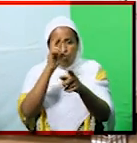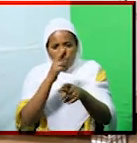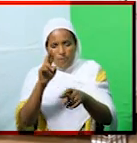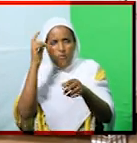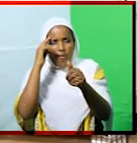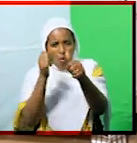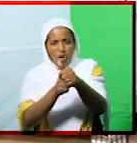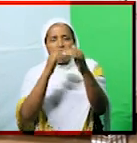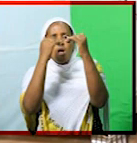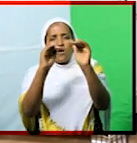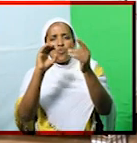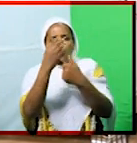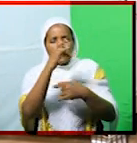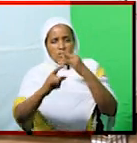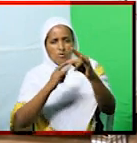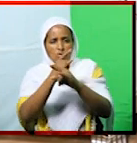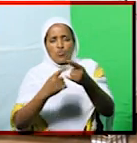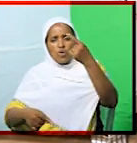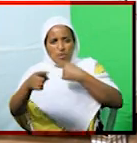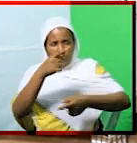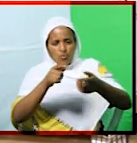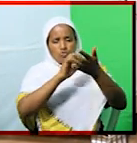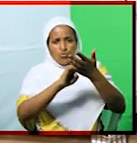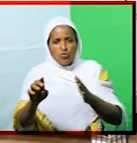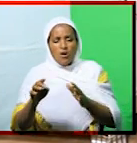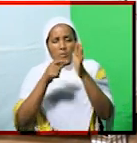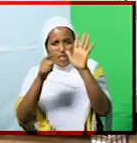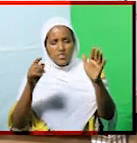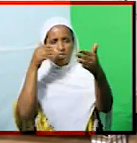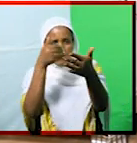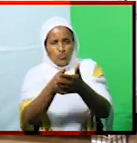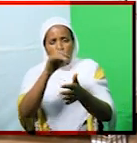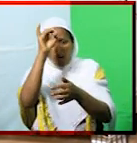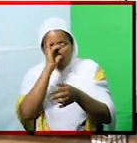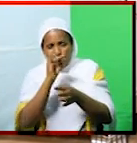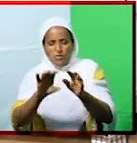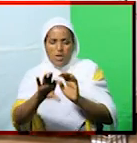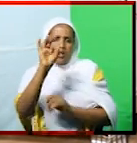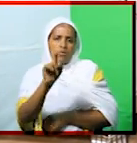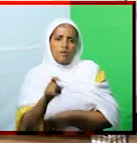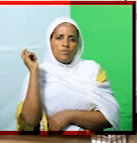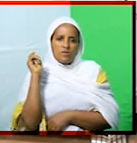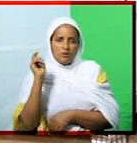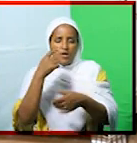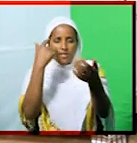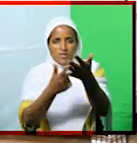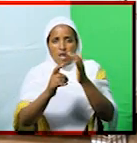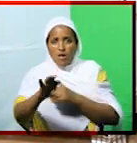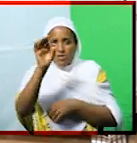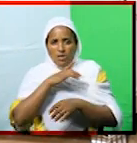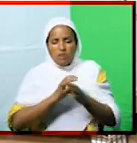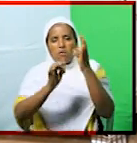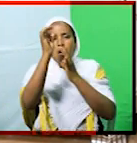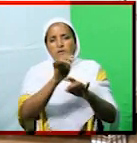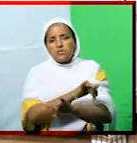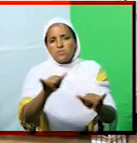በሐዋርያት አካል ከሆኑ በየዘመኑ ከተነሱ ቅዱሳን መገለጥ ከደረሱ ሊቃውንት መገኘት አለበት። ከዚያ ካልተገኘ ልቦለድ ነው